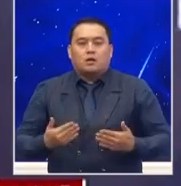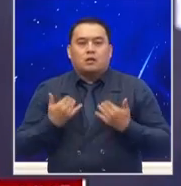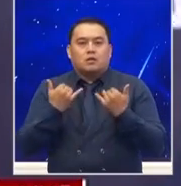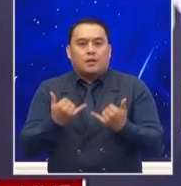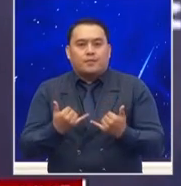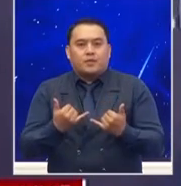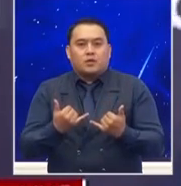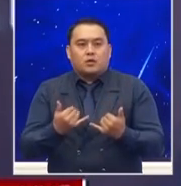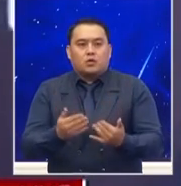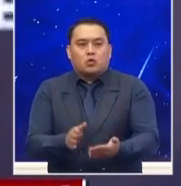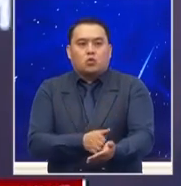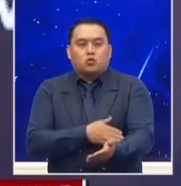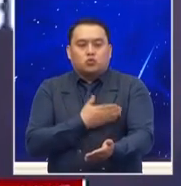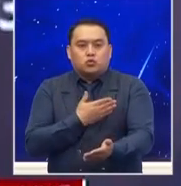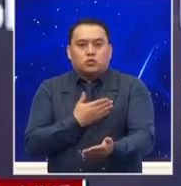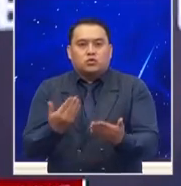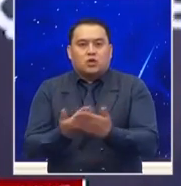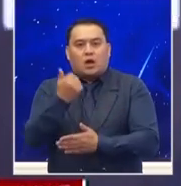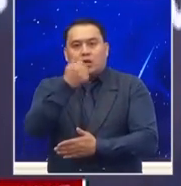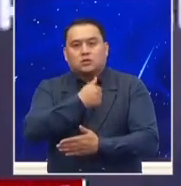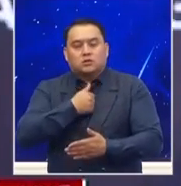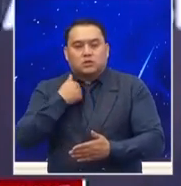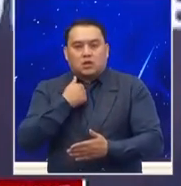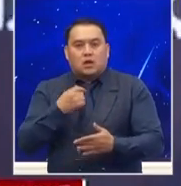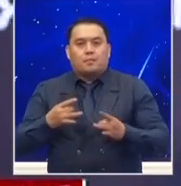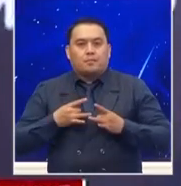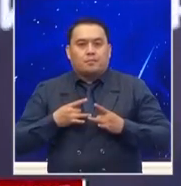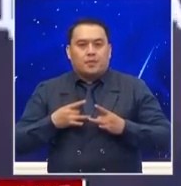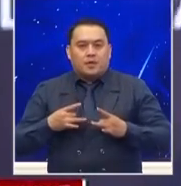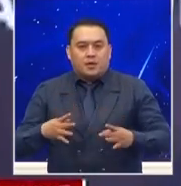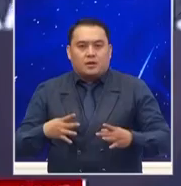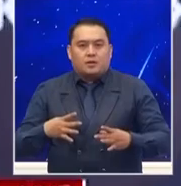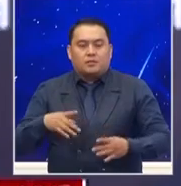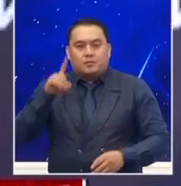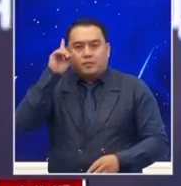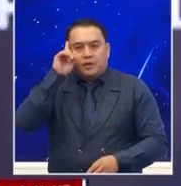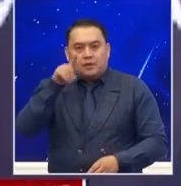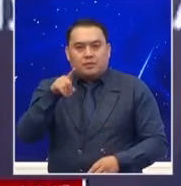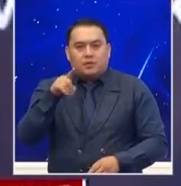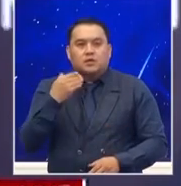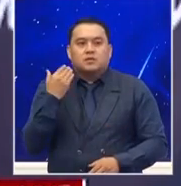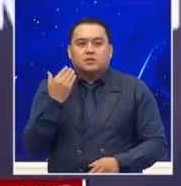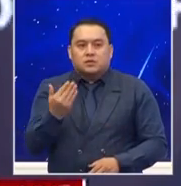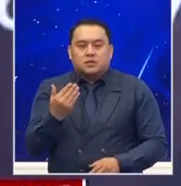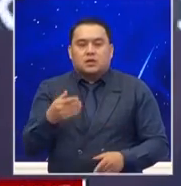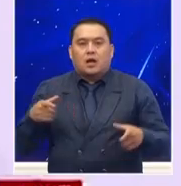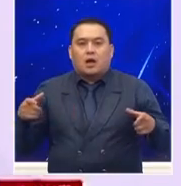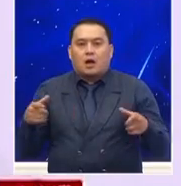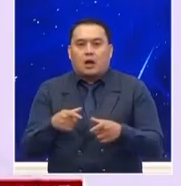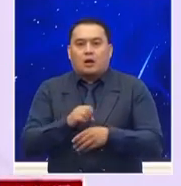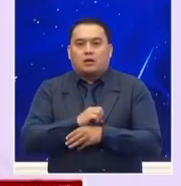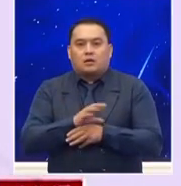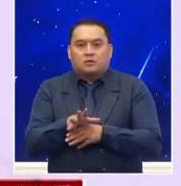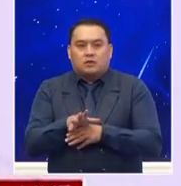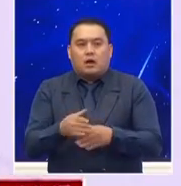ұзақ демалыс күндері және жаңа жылдық мерекелердің жақындағанын ескере отырып, сіздерді коронавирустық